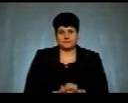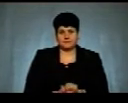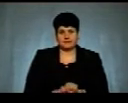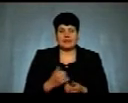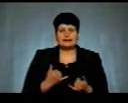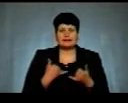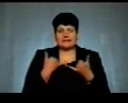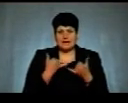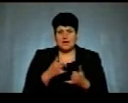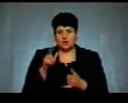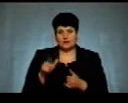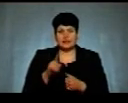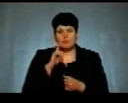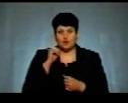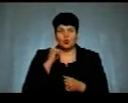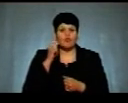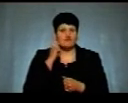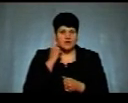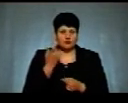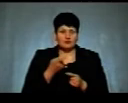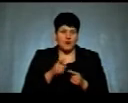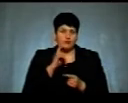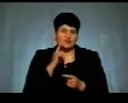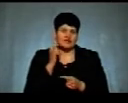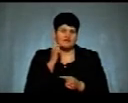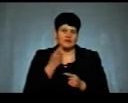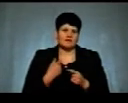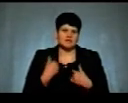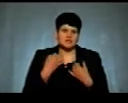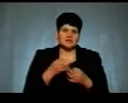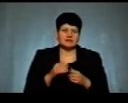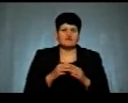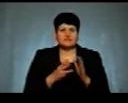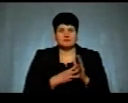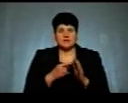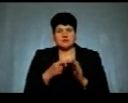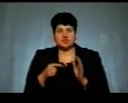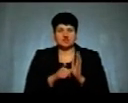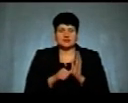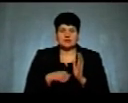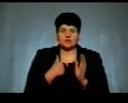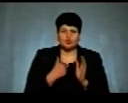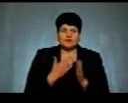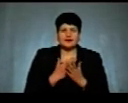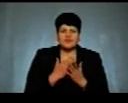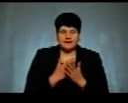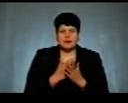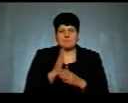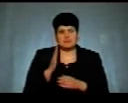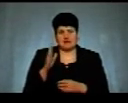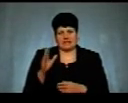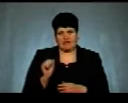Для людини молодого віку, а молодий вік, як я вже зазначив, це 18-60 років, є певна